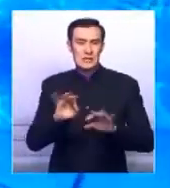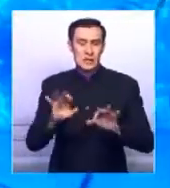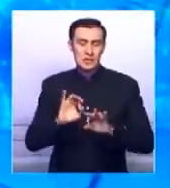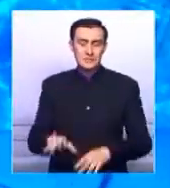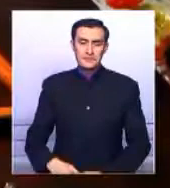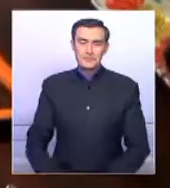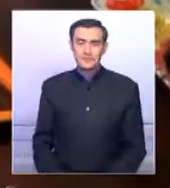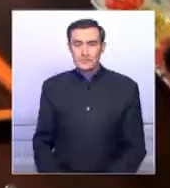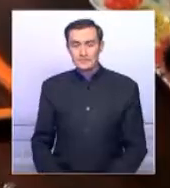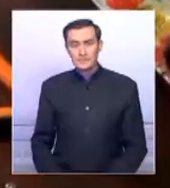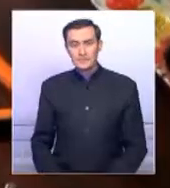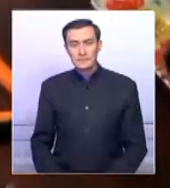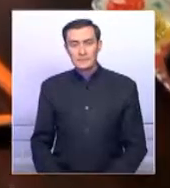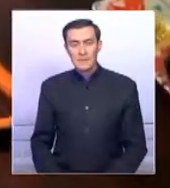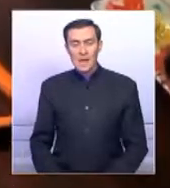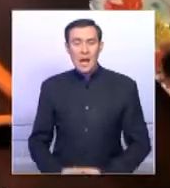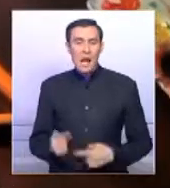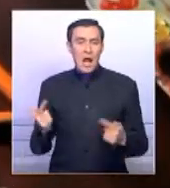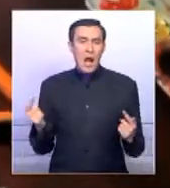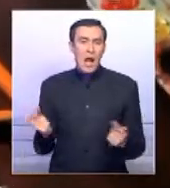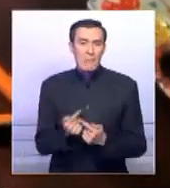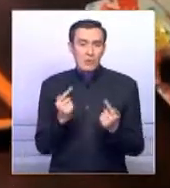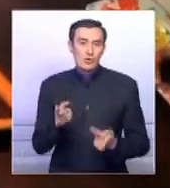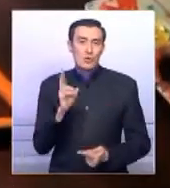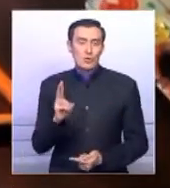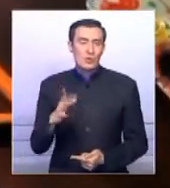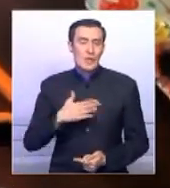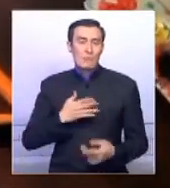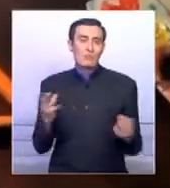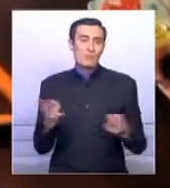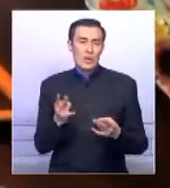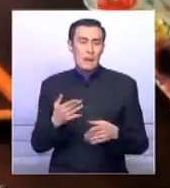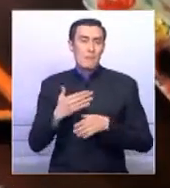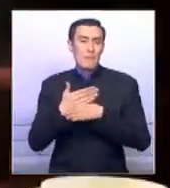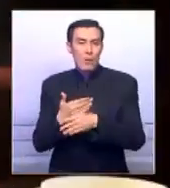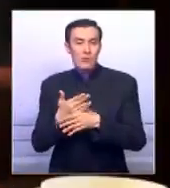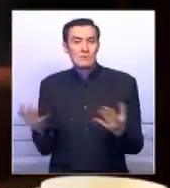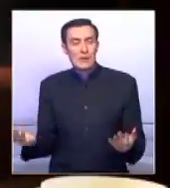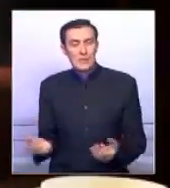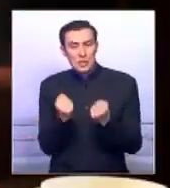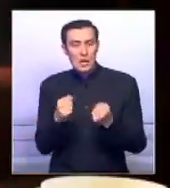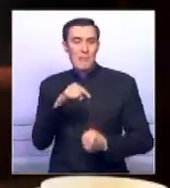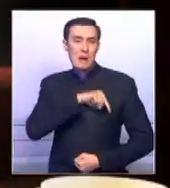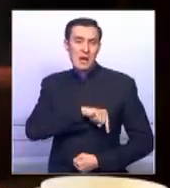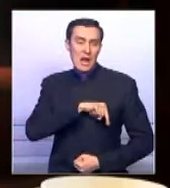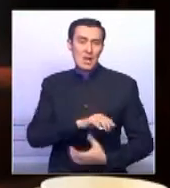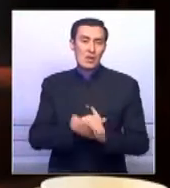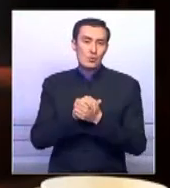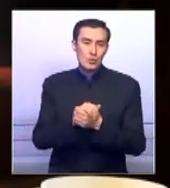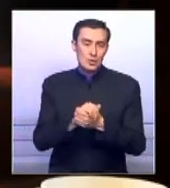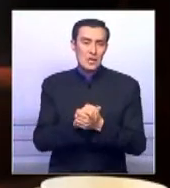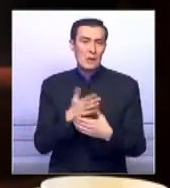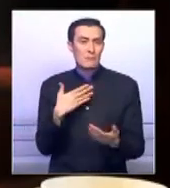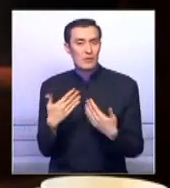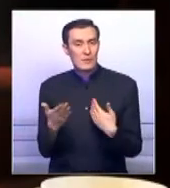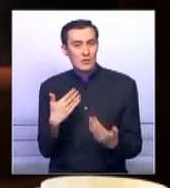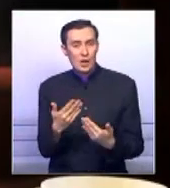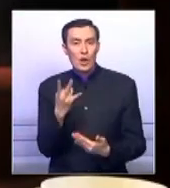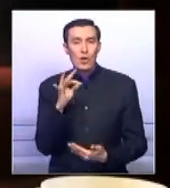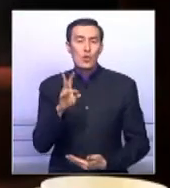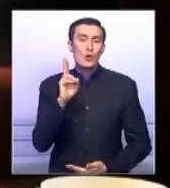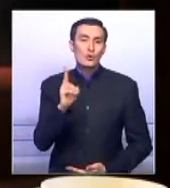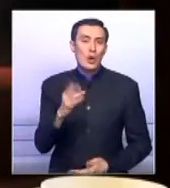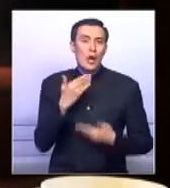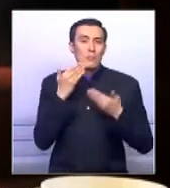материале. Обычное дело, когда каждому из нас может понадобиться поддержка. Моральная, дружеская, человеческая. Однако те,